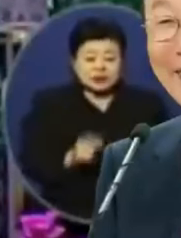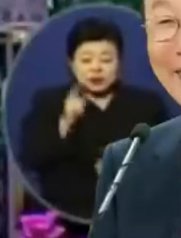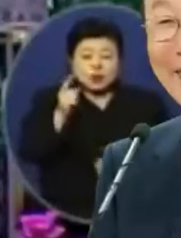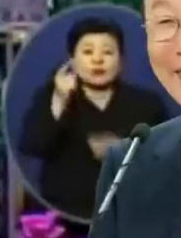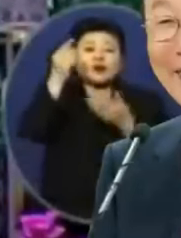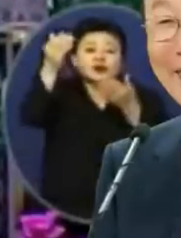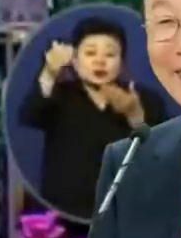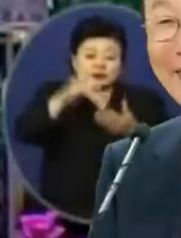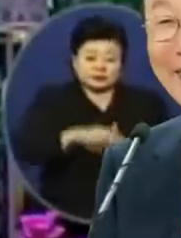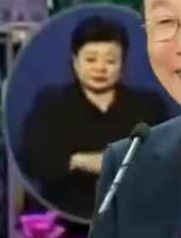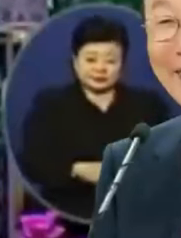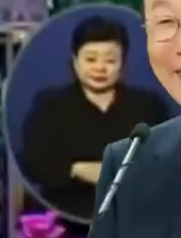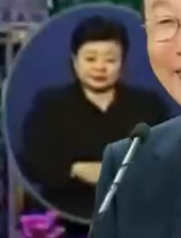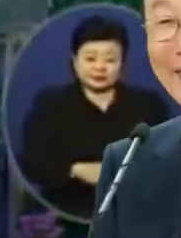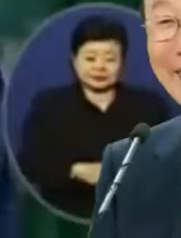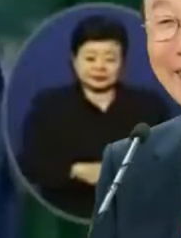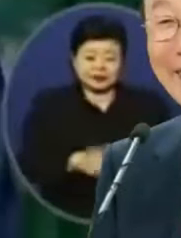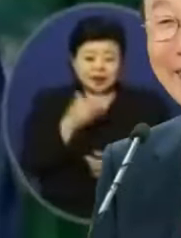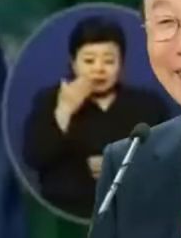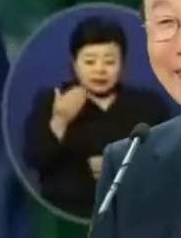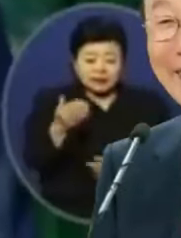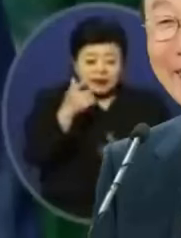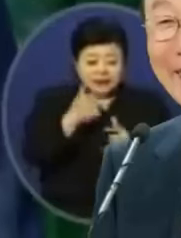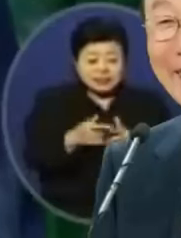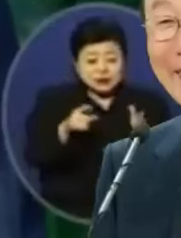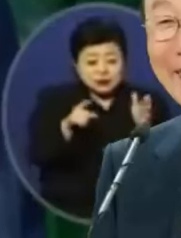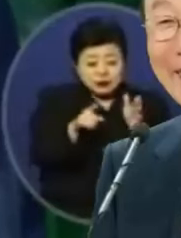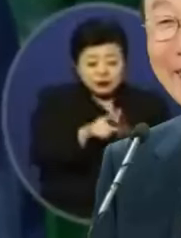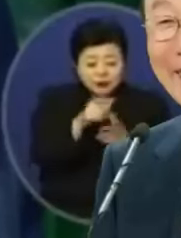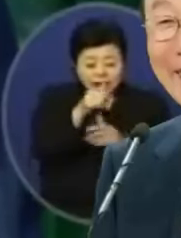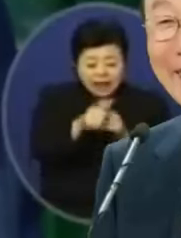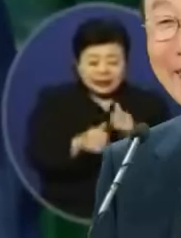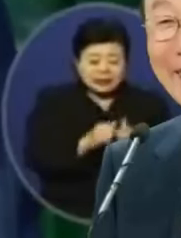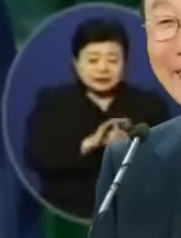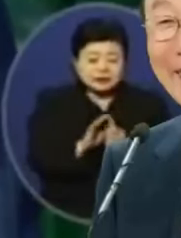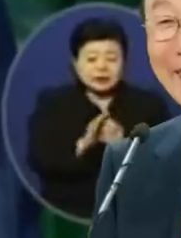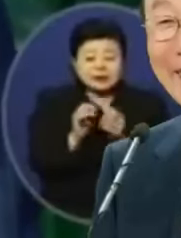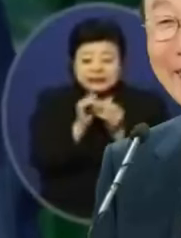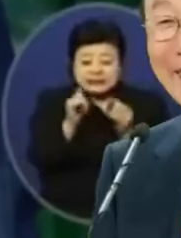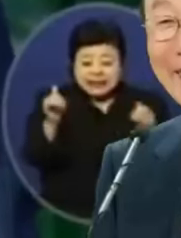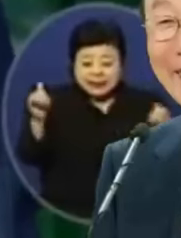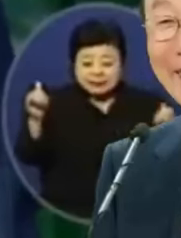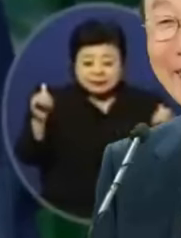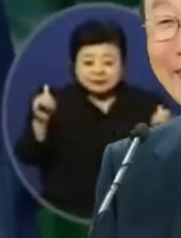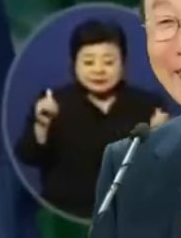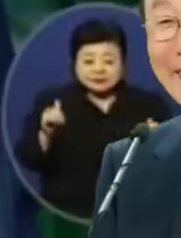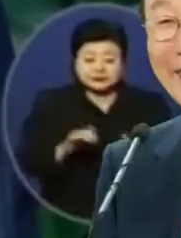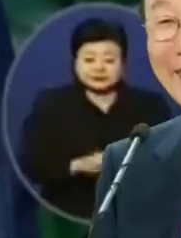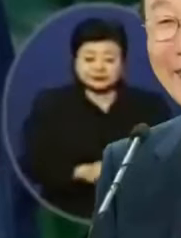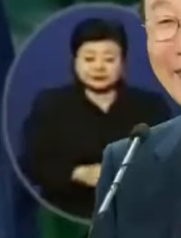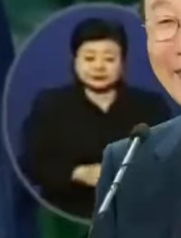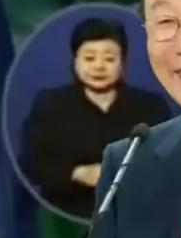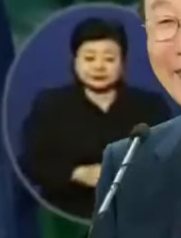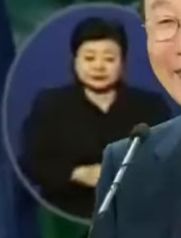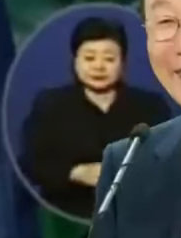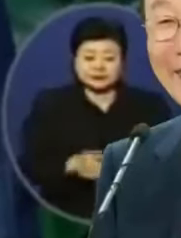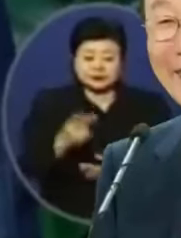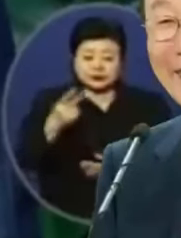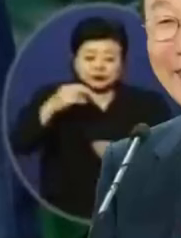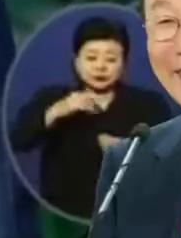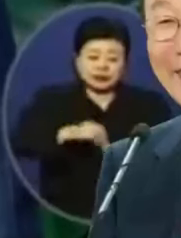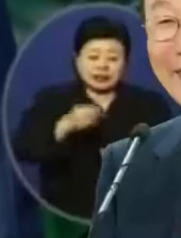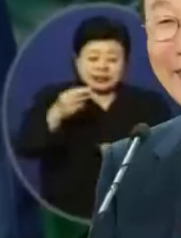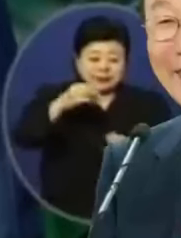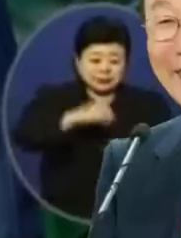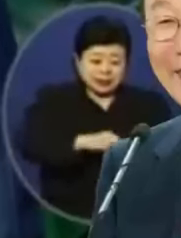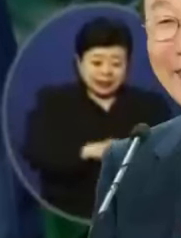높여주시는 것입니다. 여러분 예수 믿고 하나님을 섬기는 사람이 한 대, 2대째, 3대째